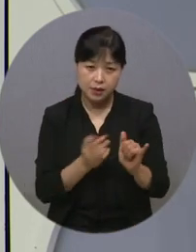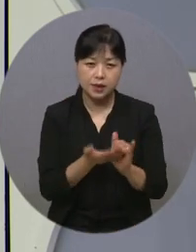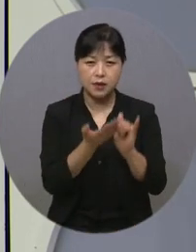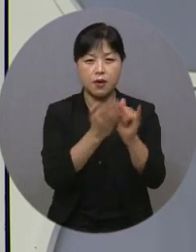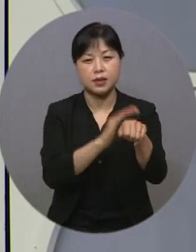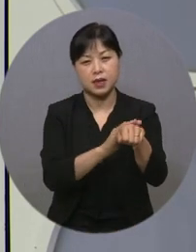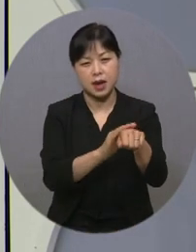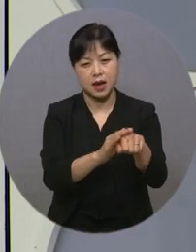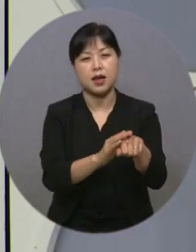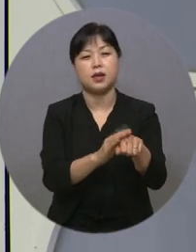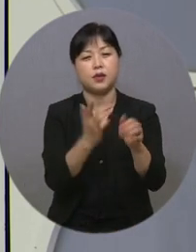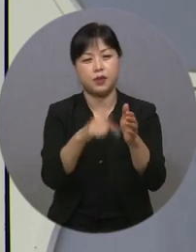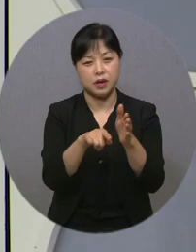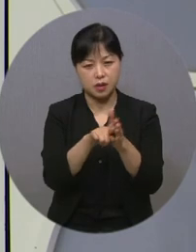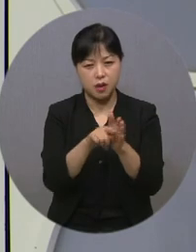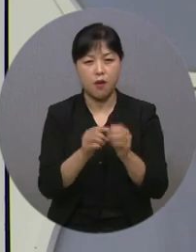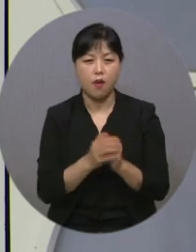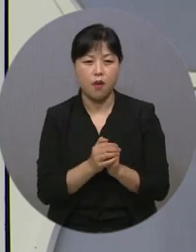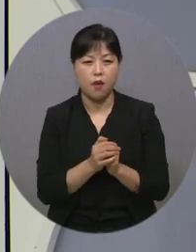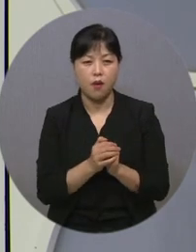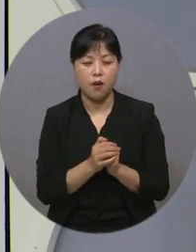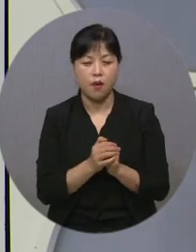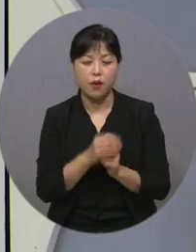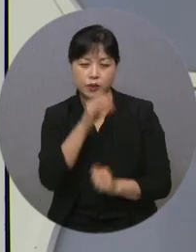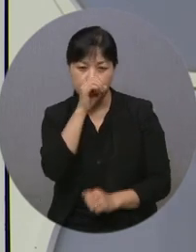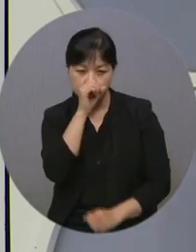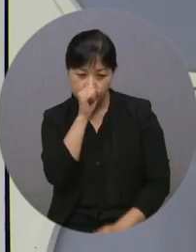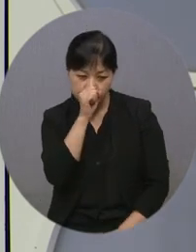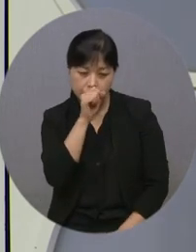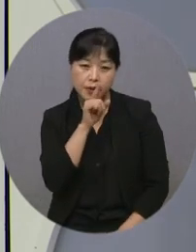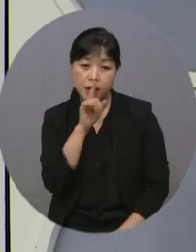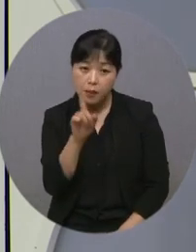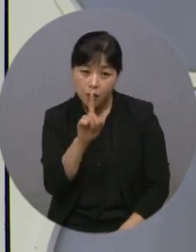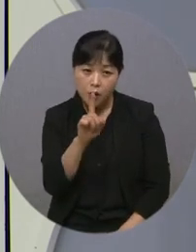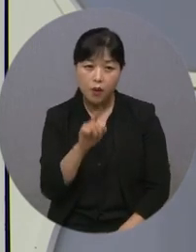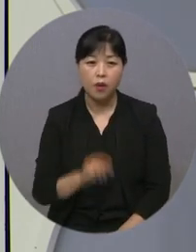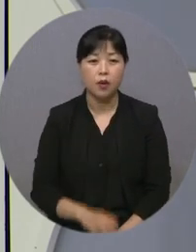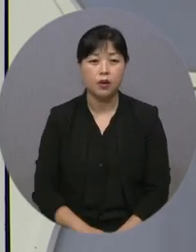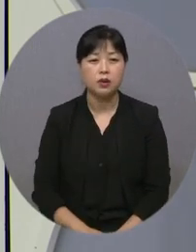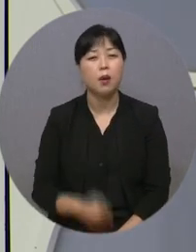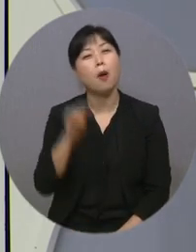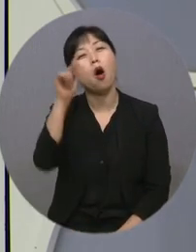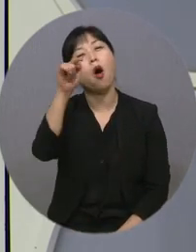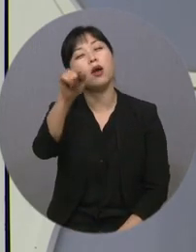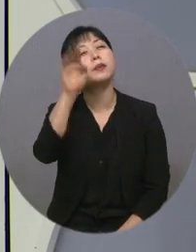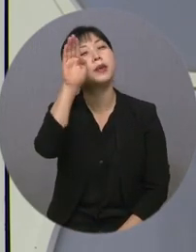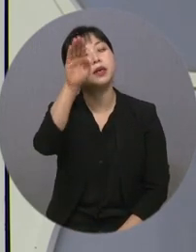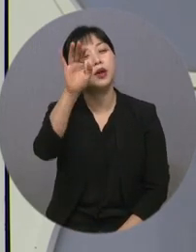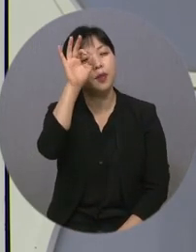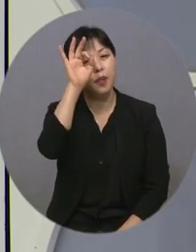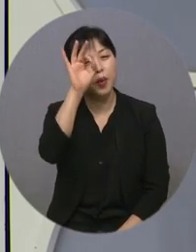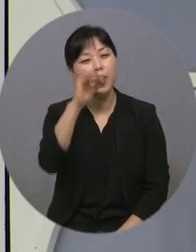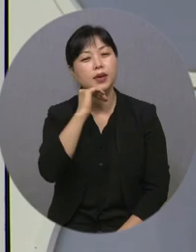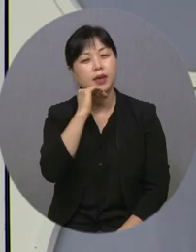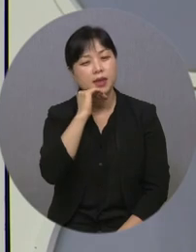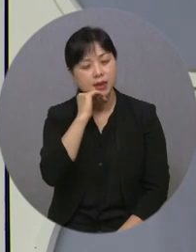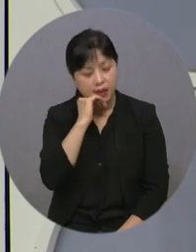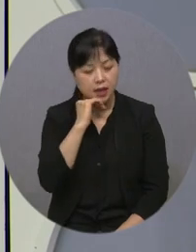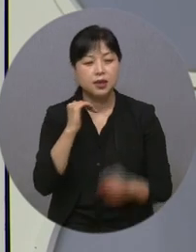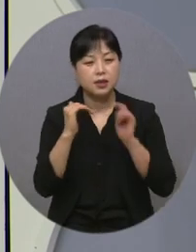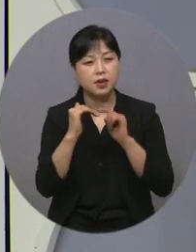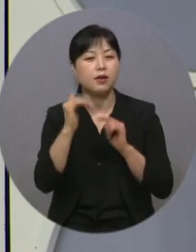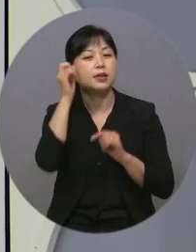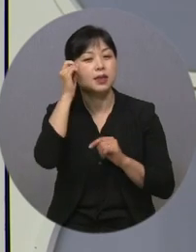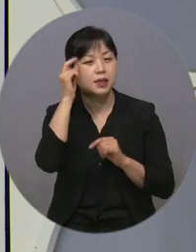만들어내는데 좋은 얘기가 멀리 보고 기다릴 줄 아는 그런 해안이 필요하다. 저는